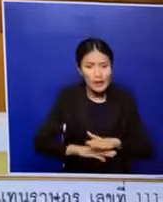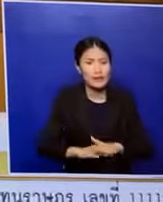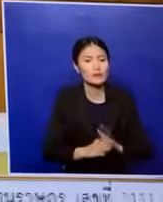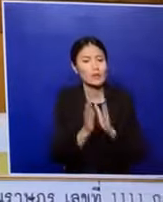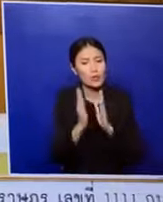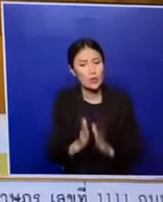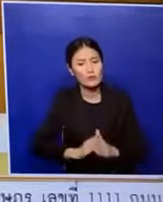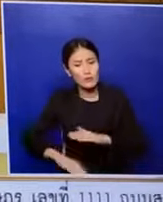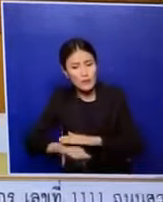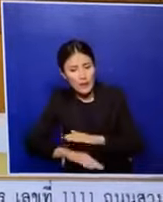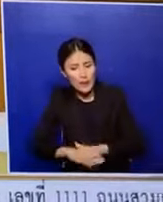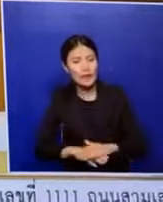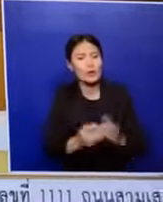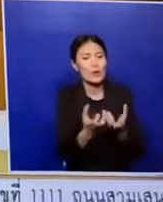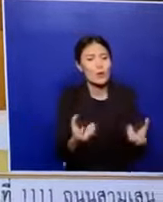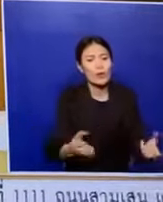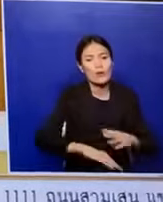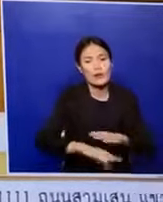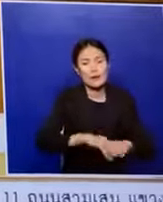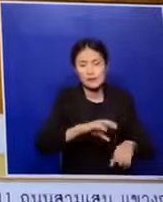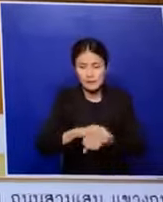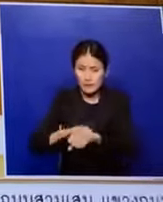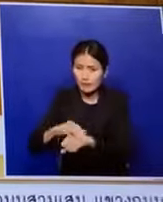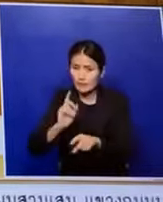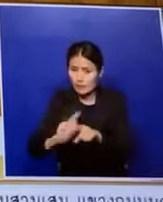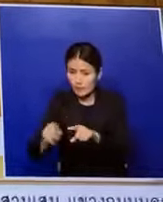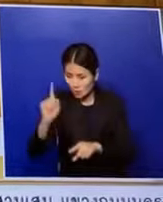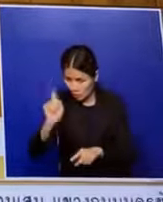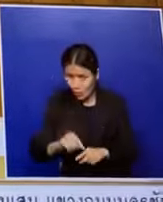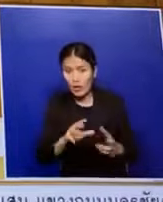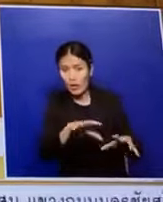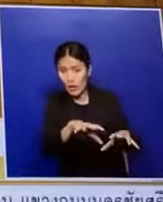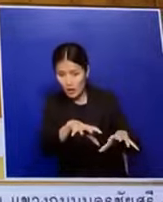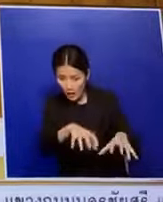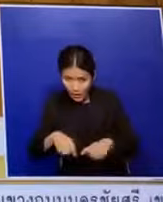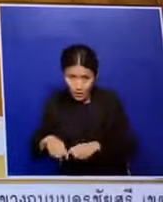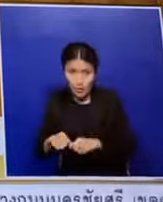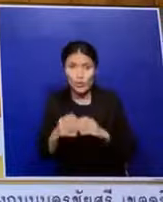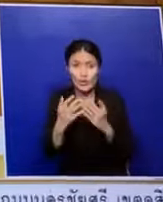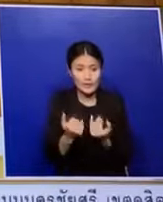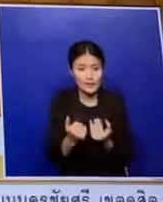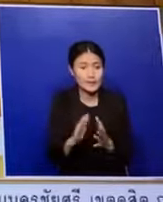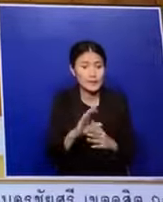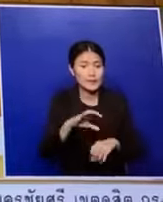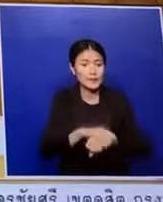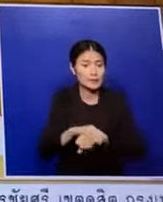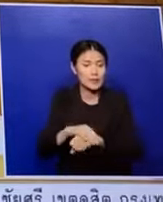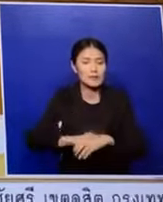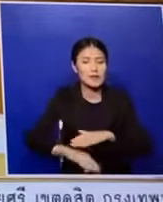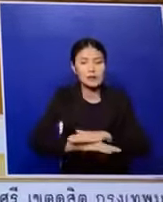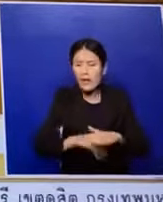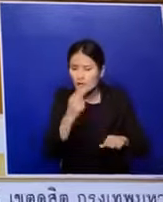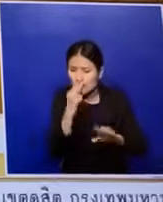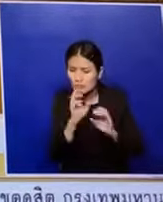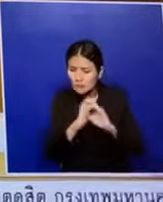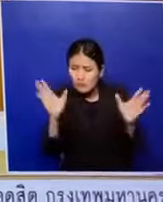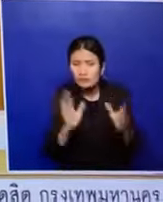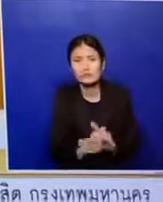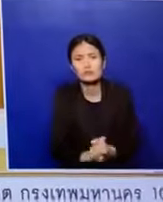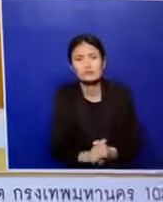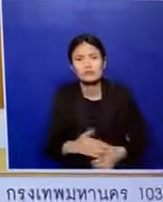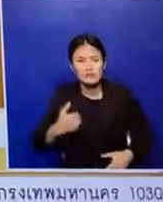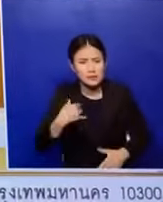ะครับผมคิดว่าที่จับไปหลังๆเนี่ยมีหลักฐานครบถ้วนนะครับก็ดำเนินการต่อไปมีอยู่หลายคดีนะ